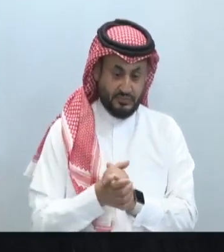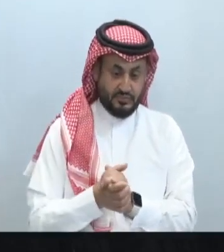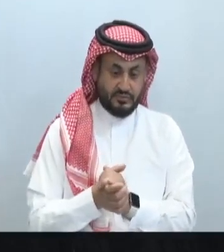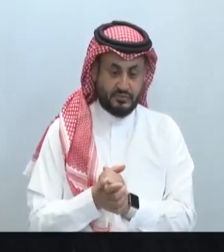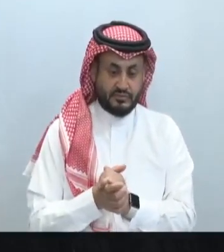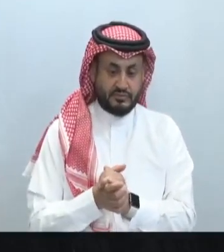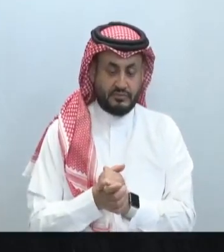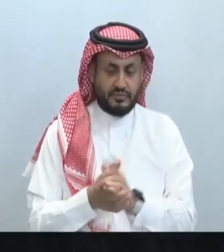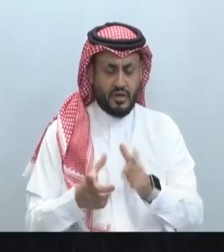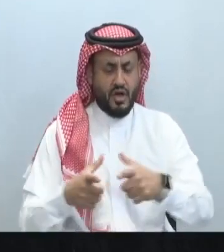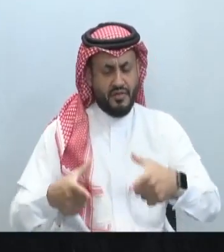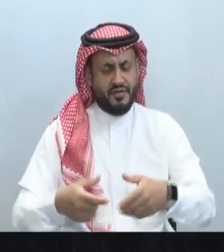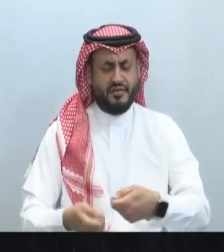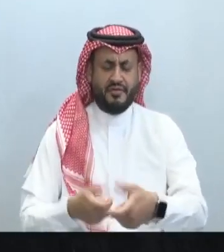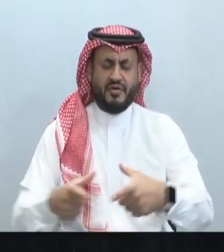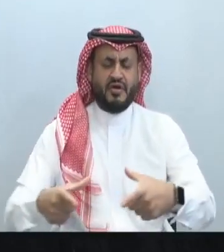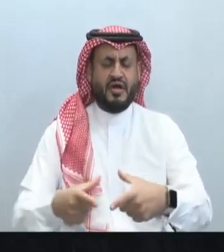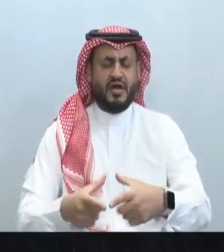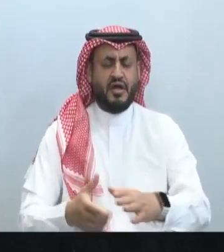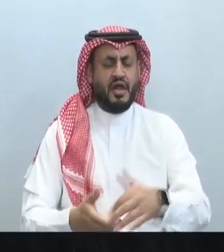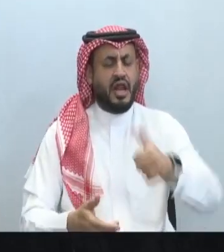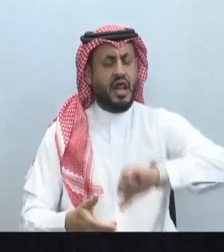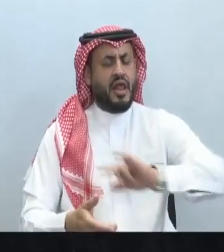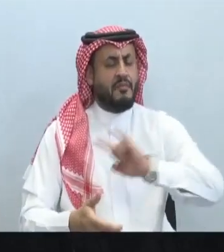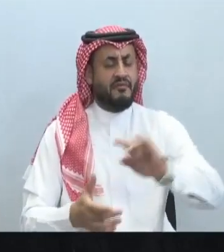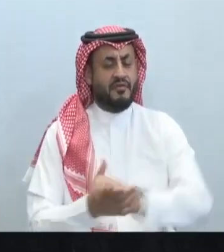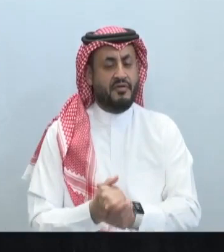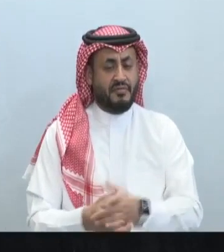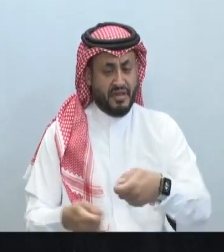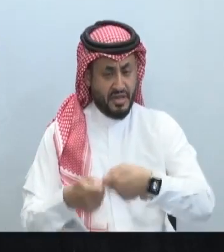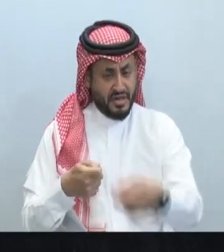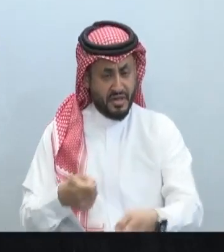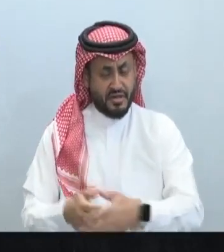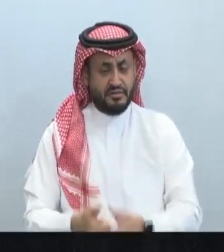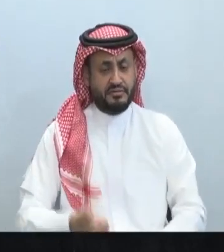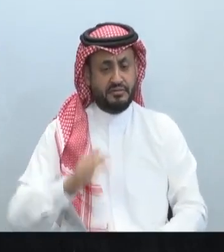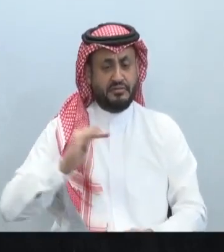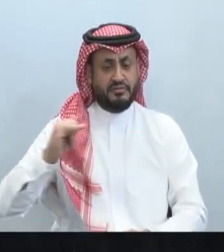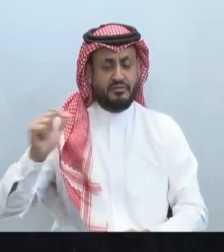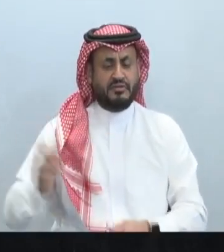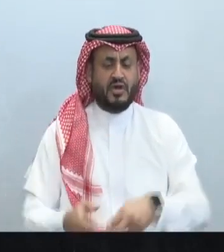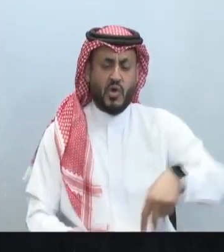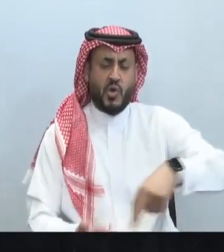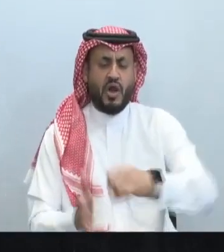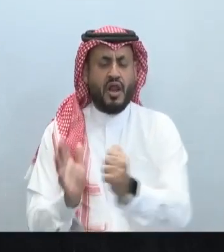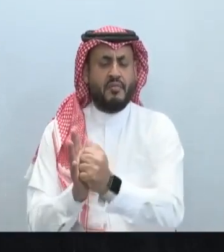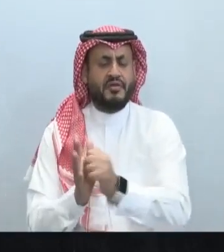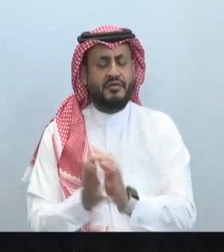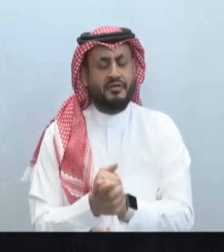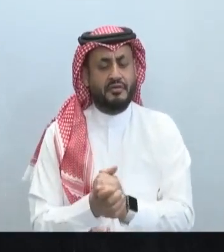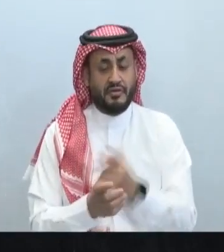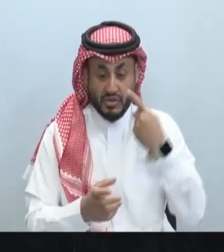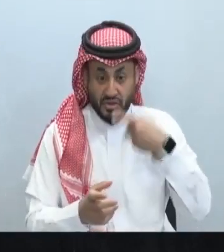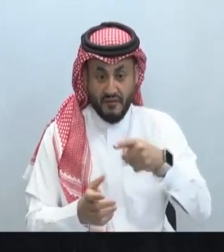بضاعه سليمه خاليه من العين وعندما اشترى احمد وذهب الى المنزل وجد